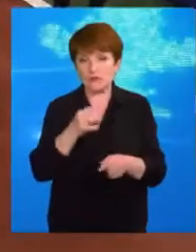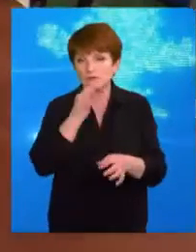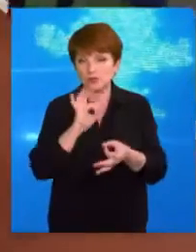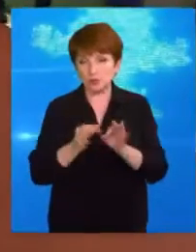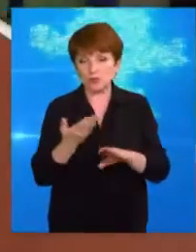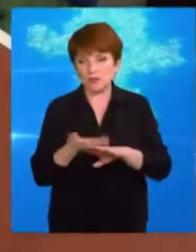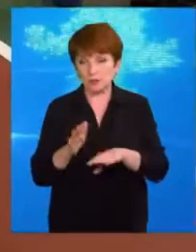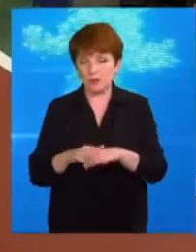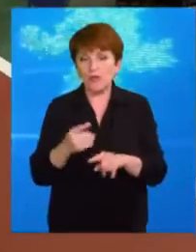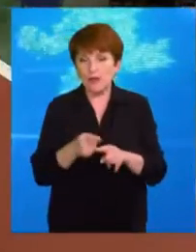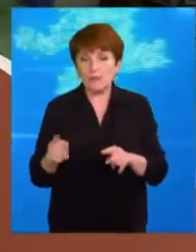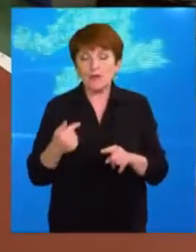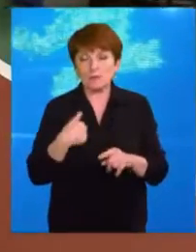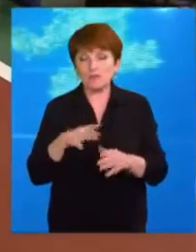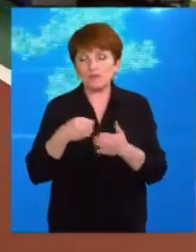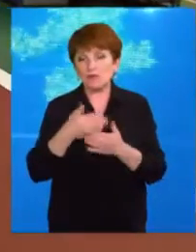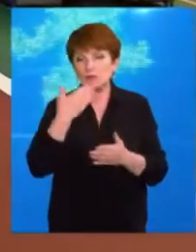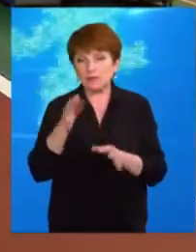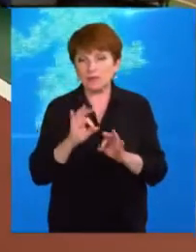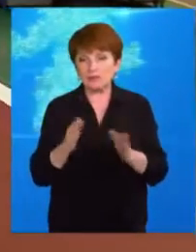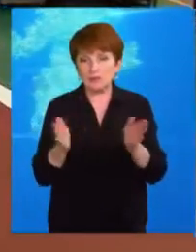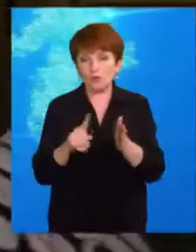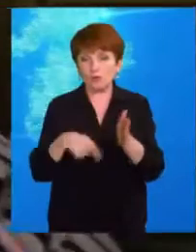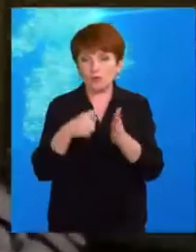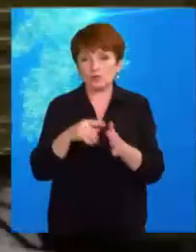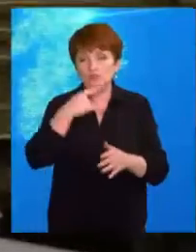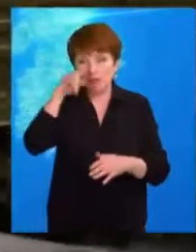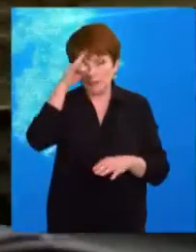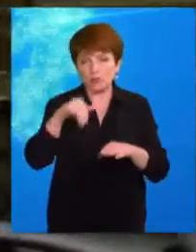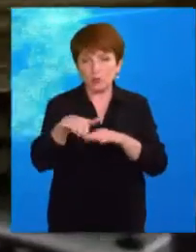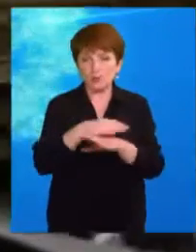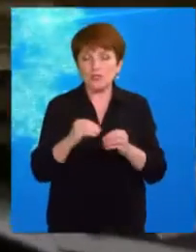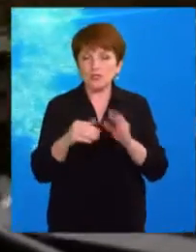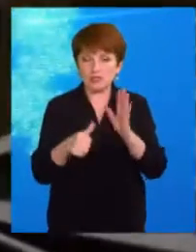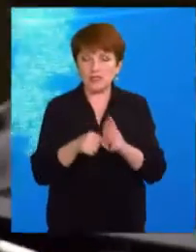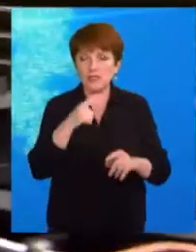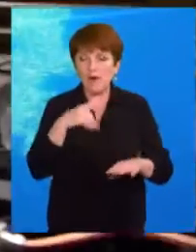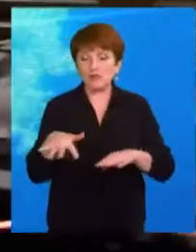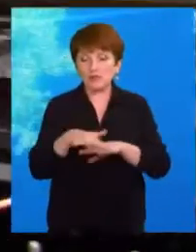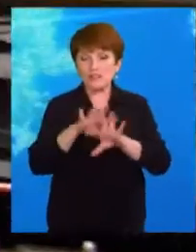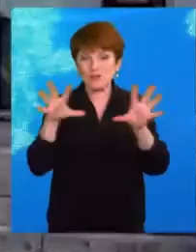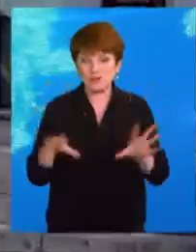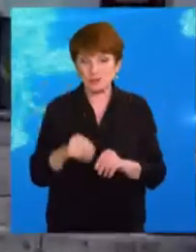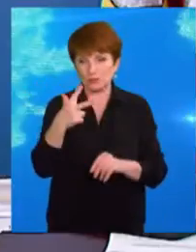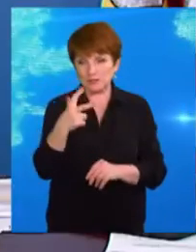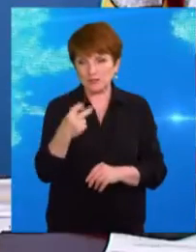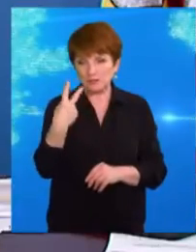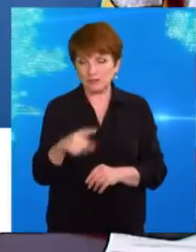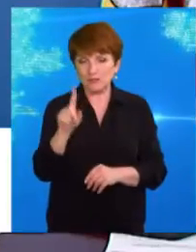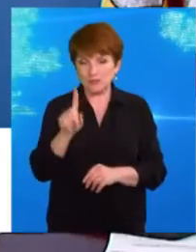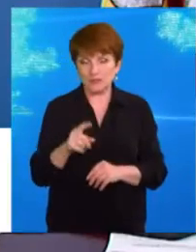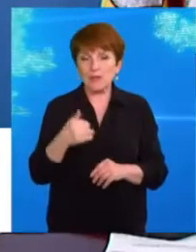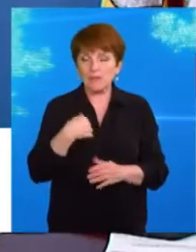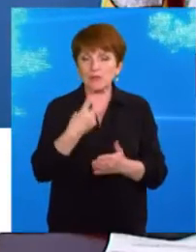Отдельно губернатор в своем докладе отметил поддержку моногородов. В Челябинской области их 16, в России 321. Мы